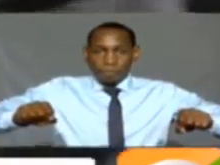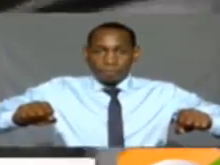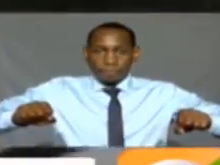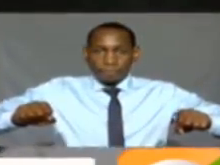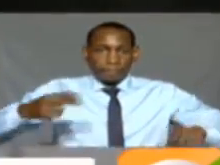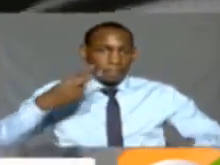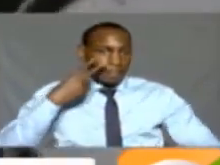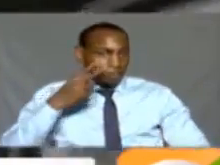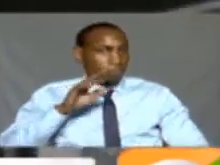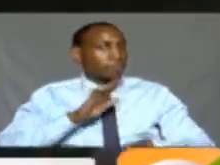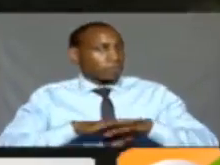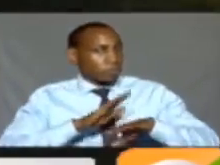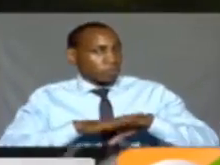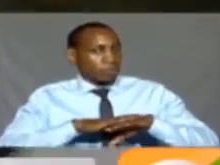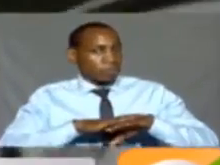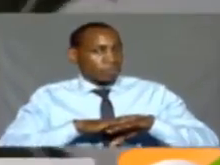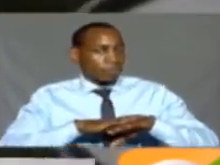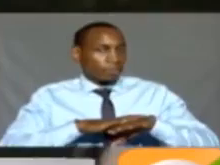niliona ni nzuri